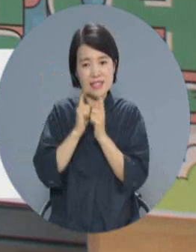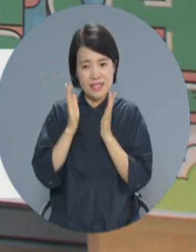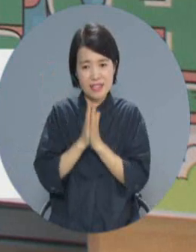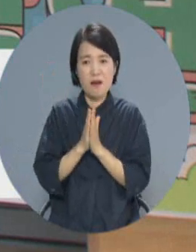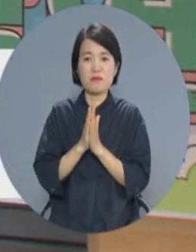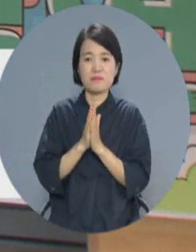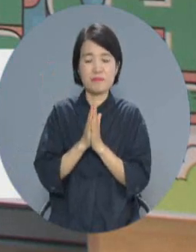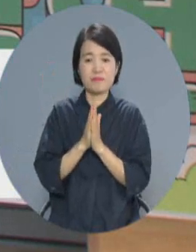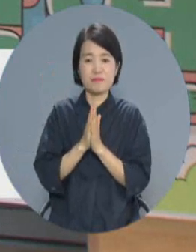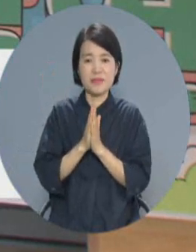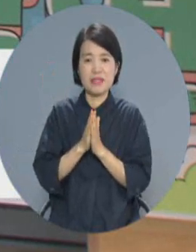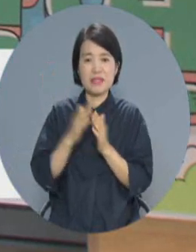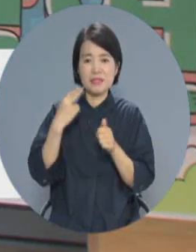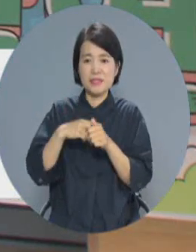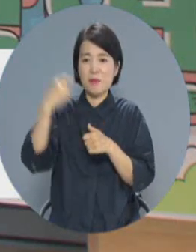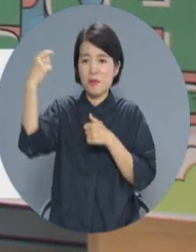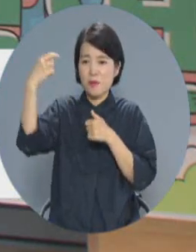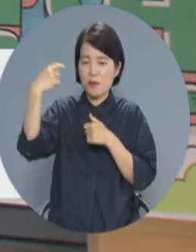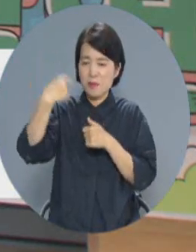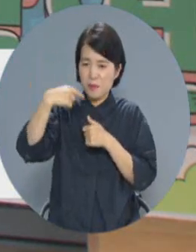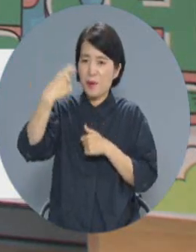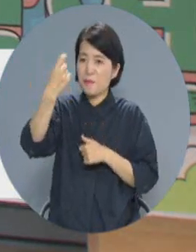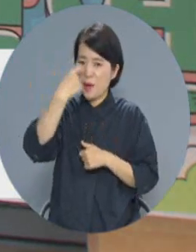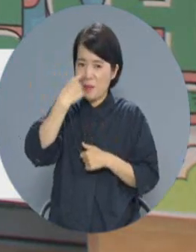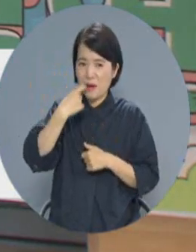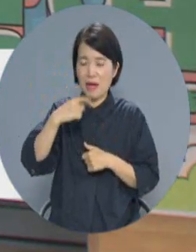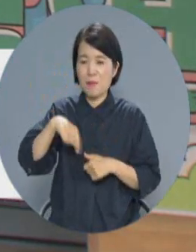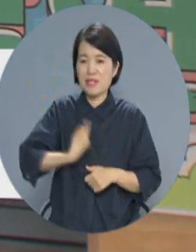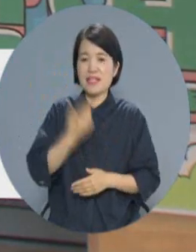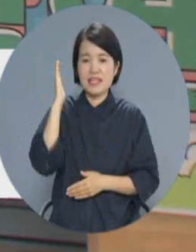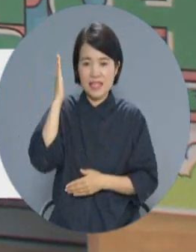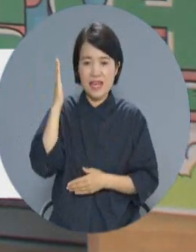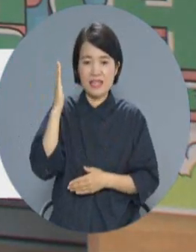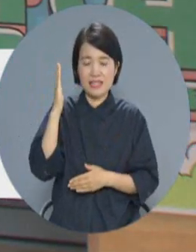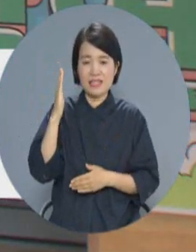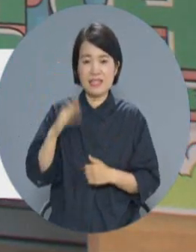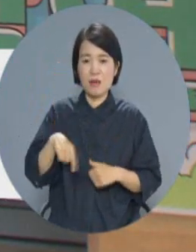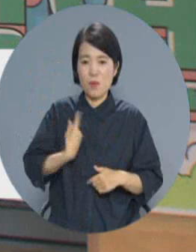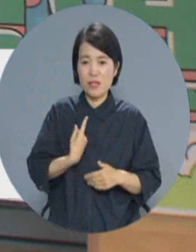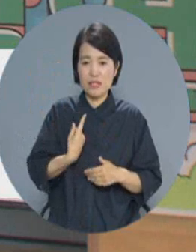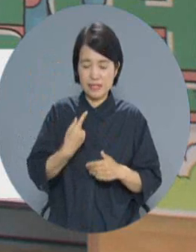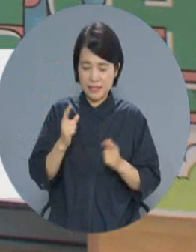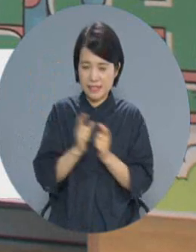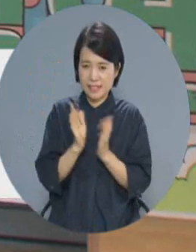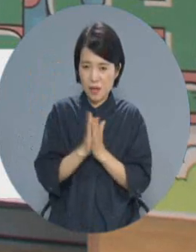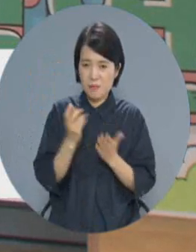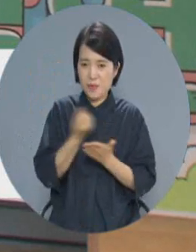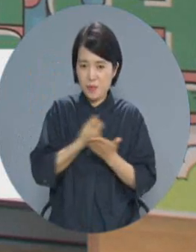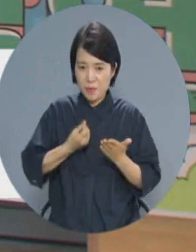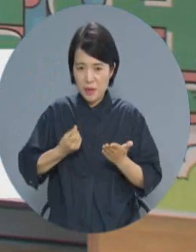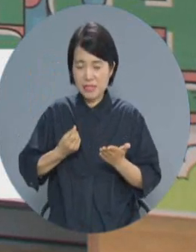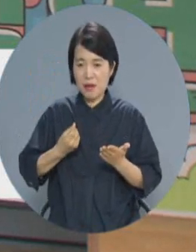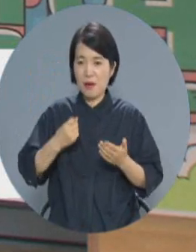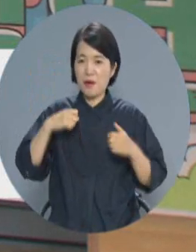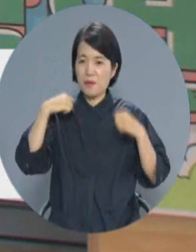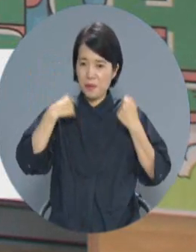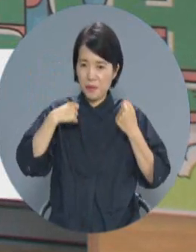직접 여기서 선생님의 지도 아래 자신들의 이야기를 자신들이 시나리오를 써서